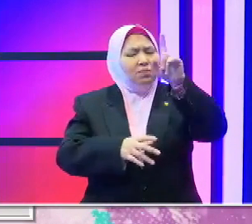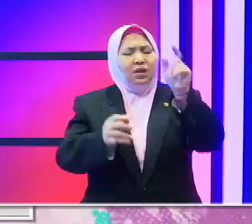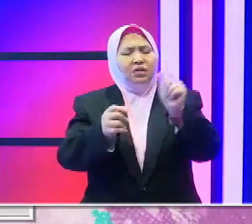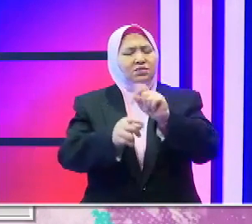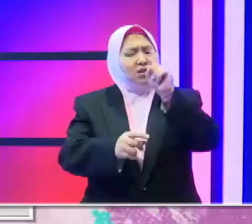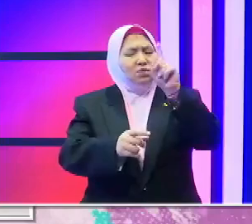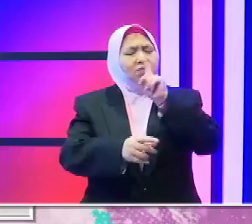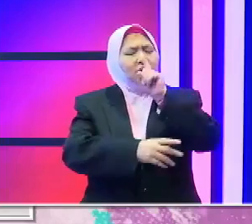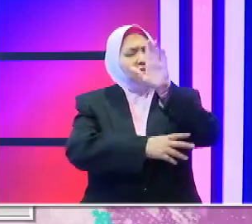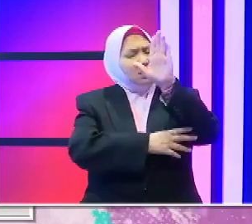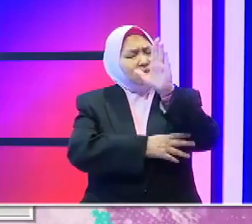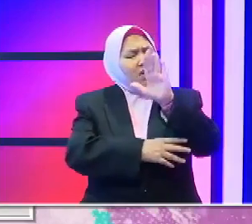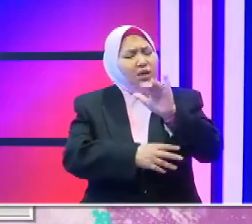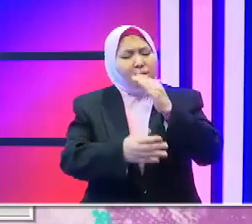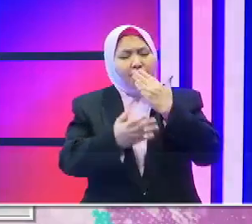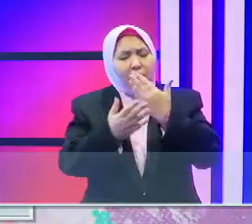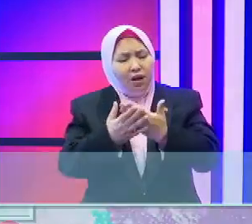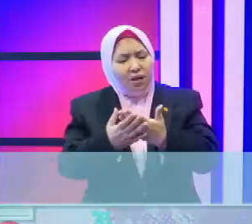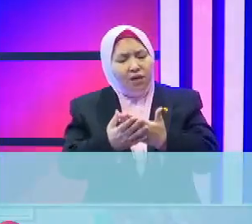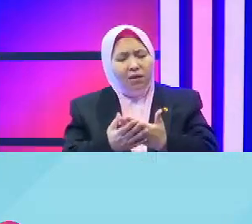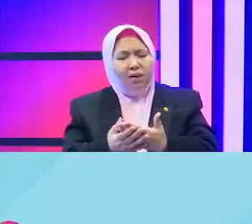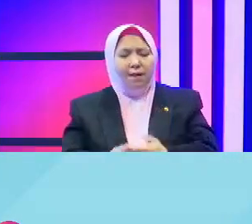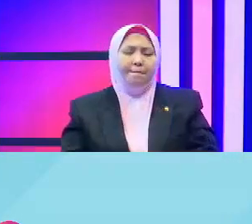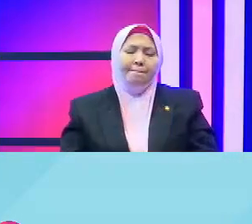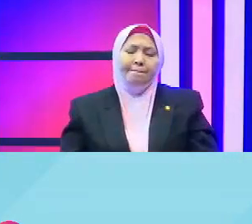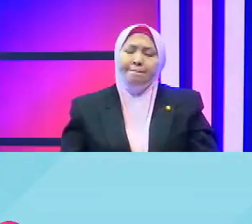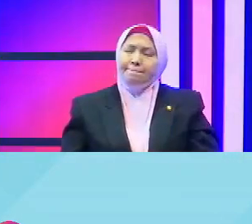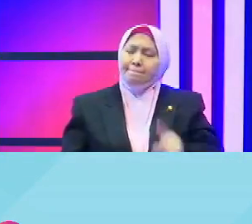وعدا حسنا؟